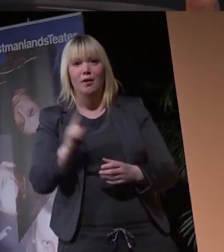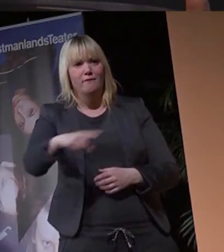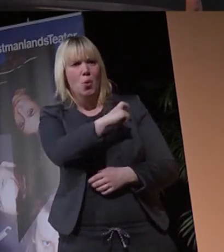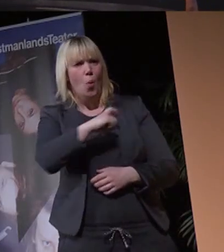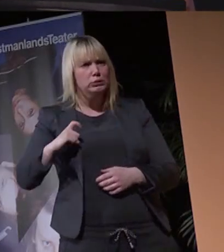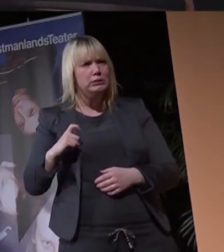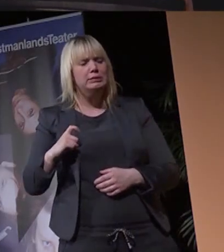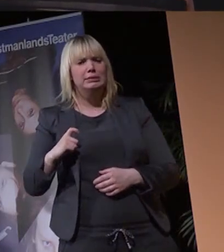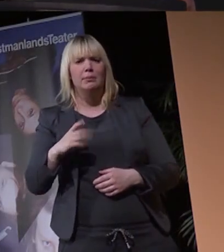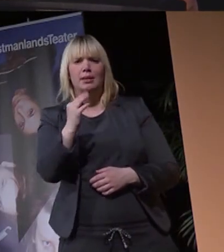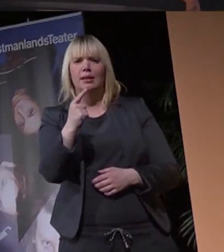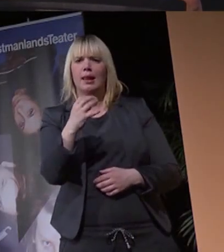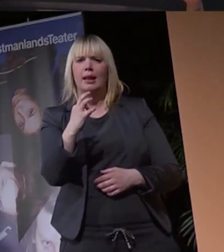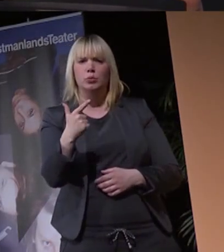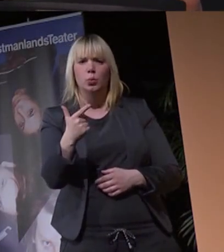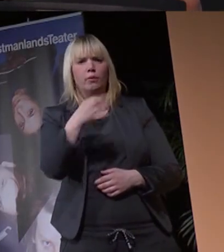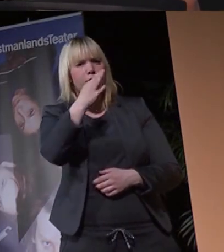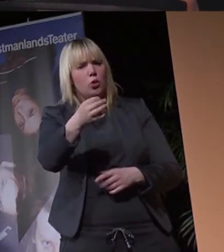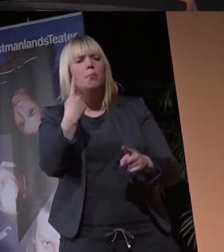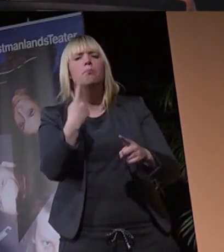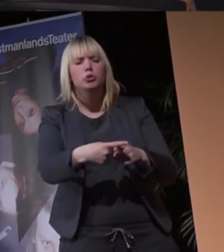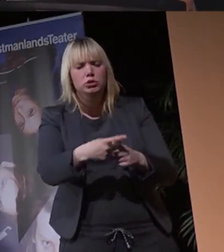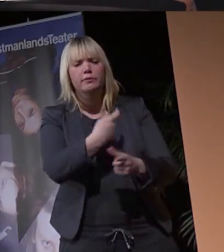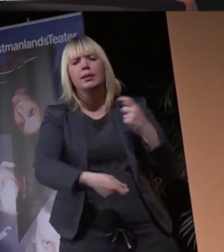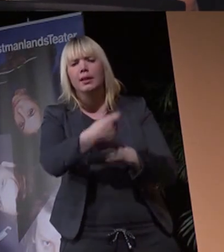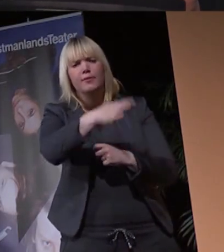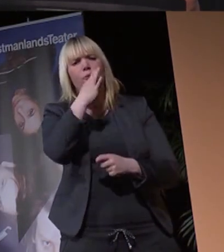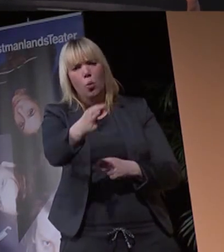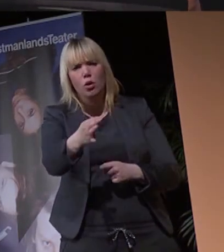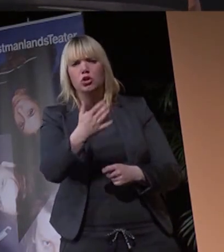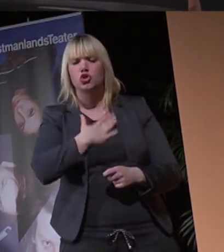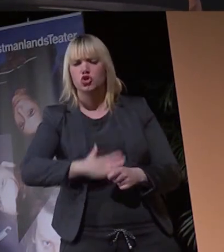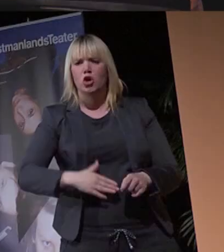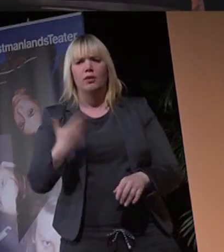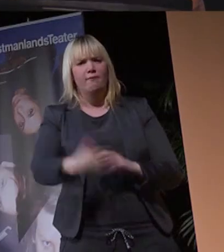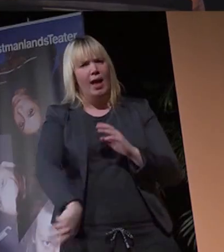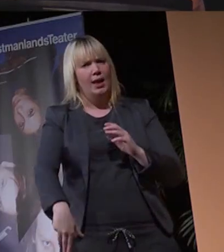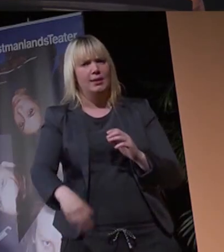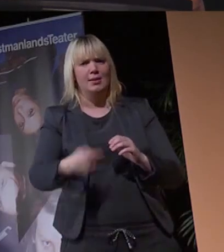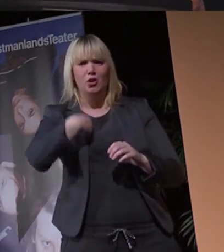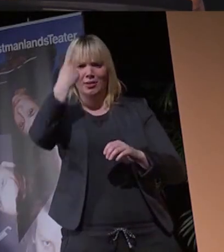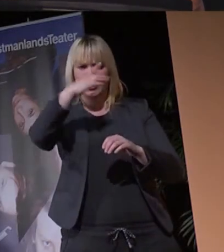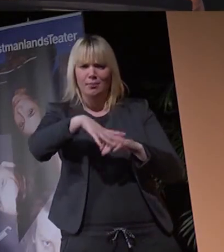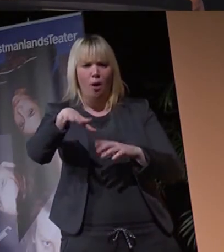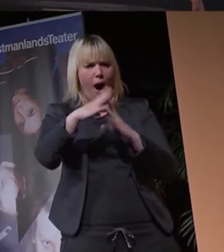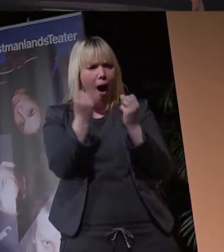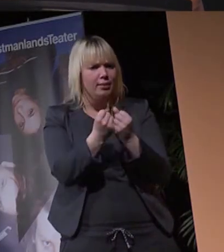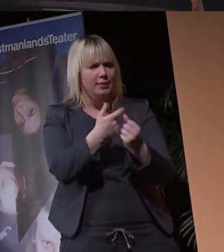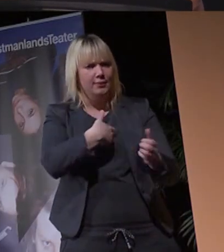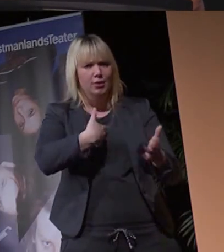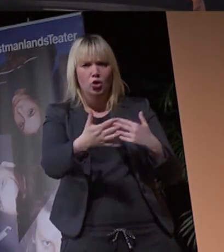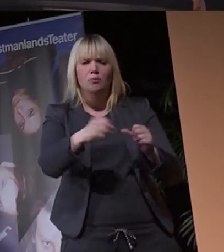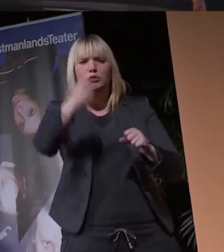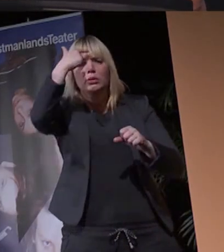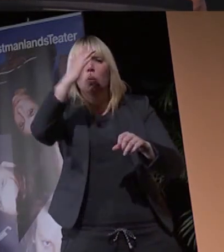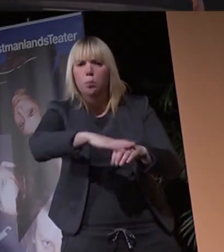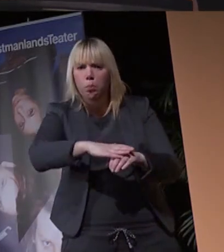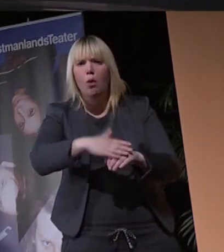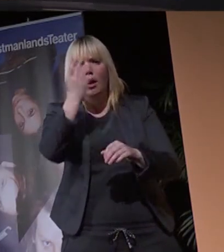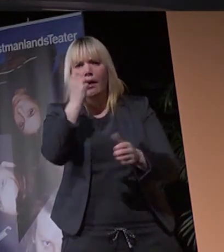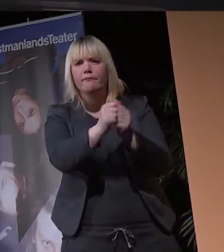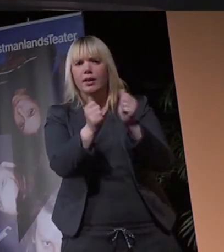0,756 såg jag en gång. Ja. Vi är långt ifrån 1%. Ja, det är vi. Så att, det blir ju svårt att få till det under de här 3,5